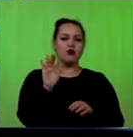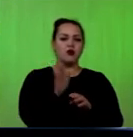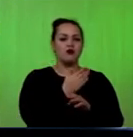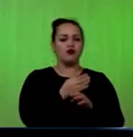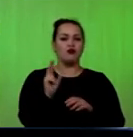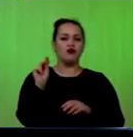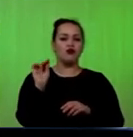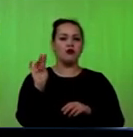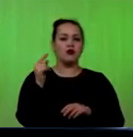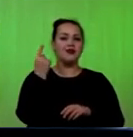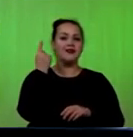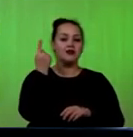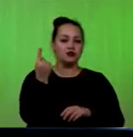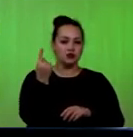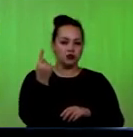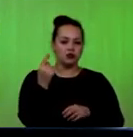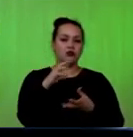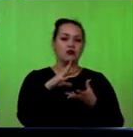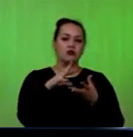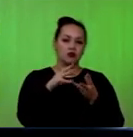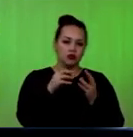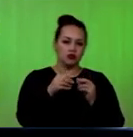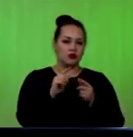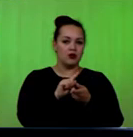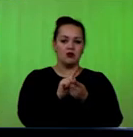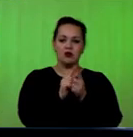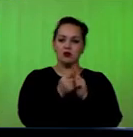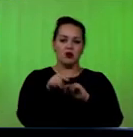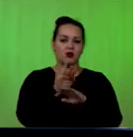на единицу результат не изменяется